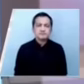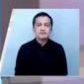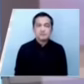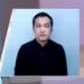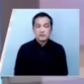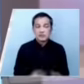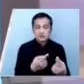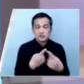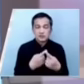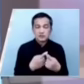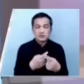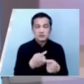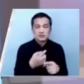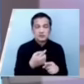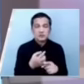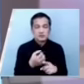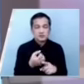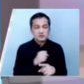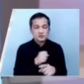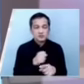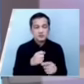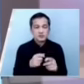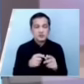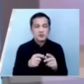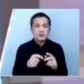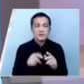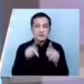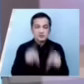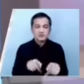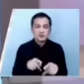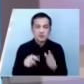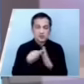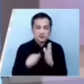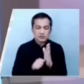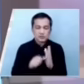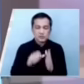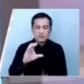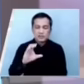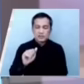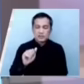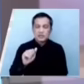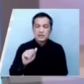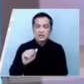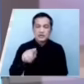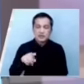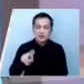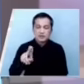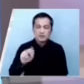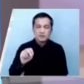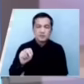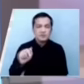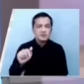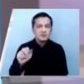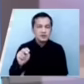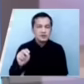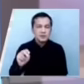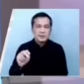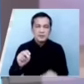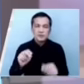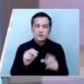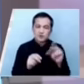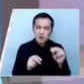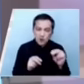person na siy Lorna Kapunan no means no